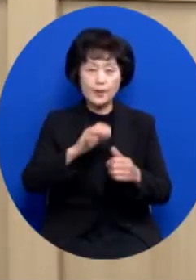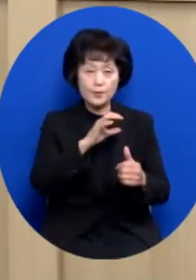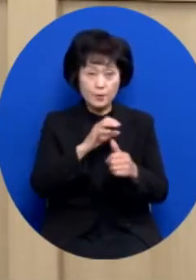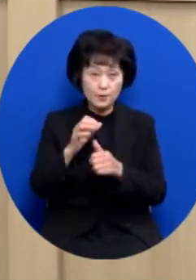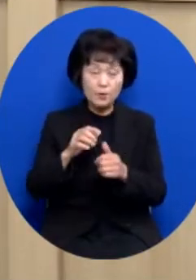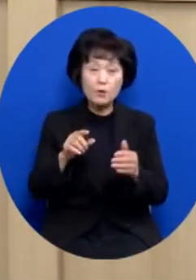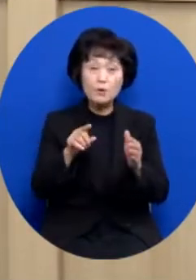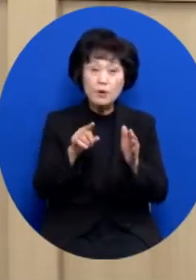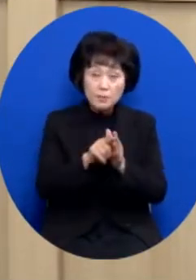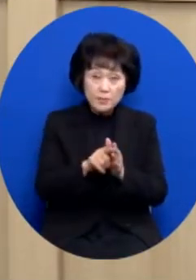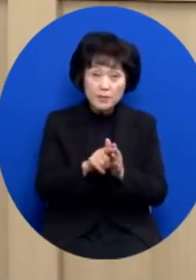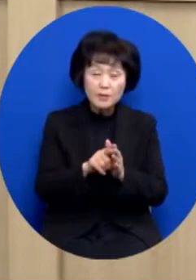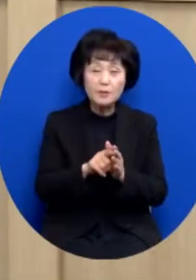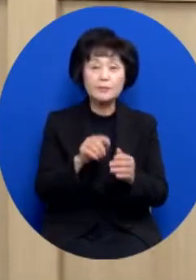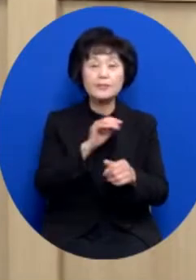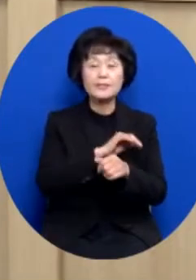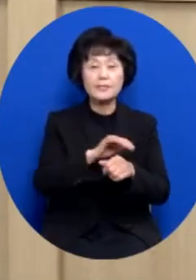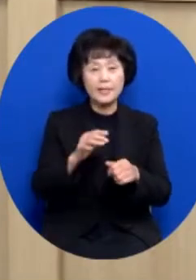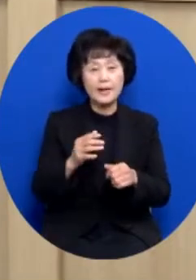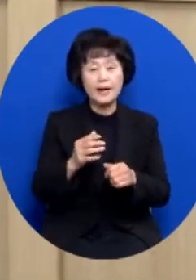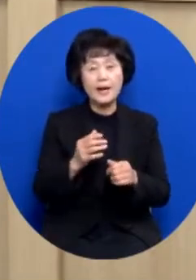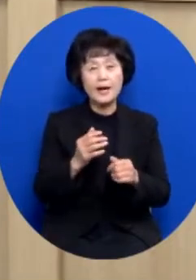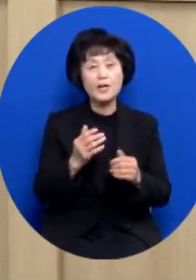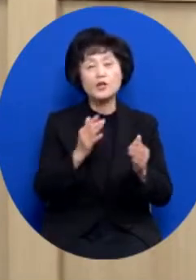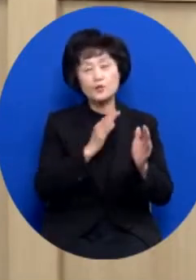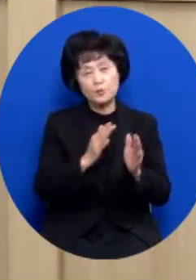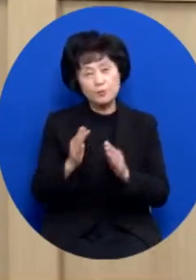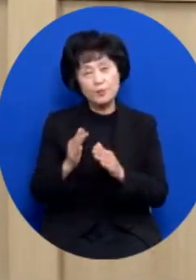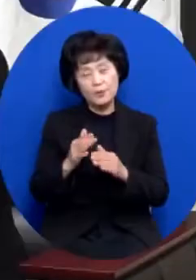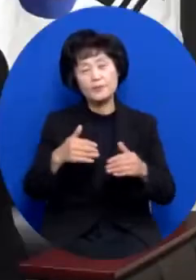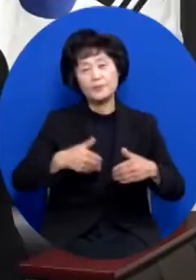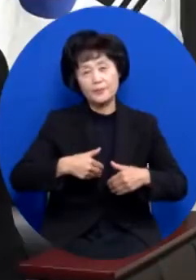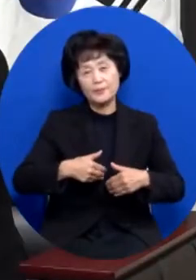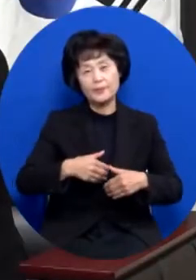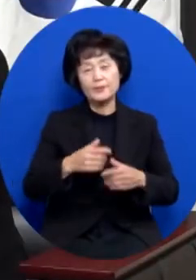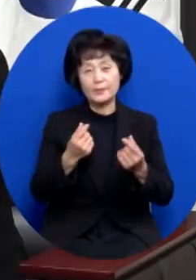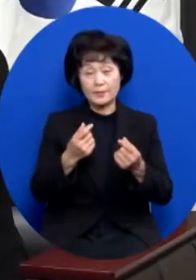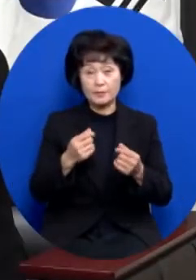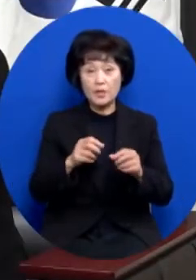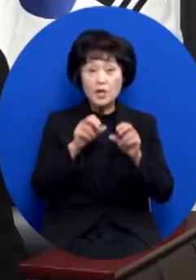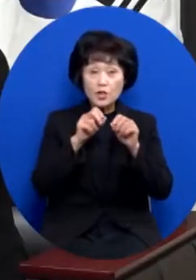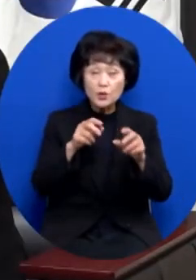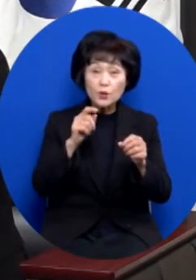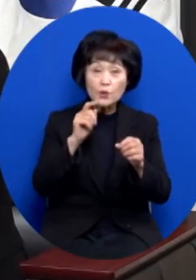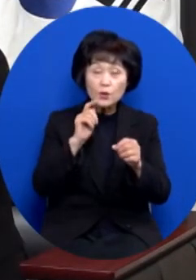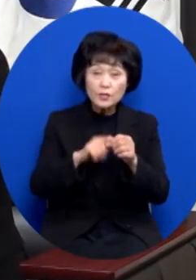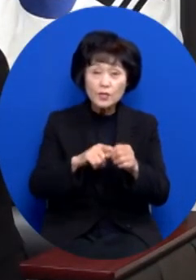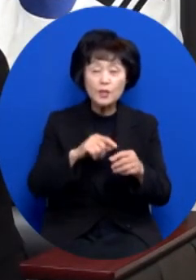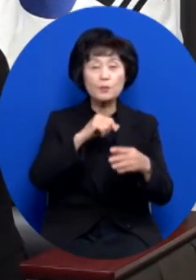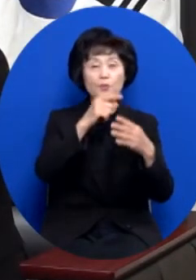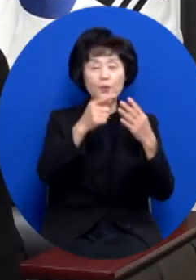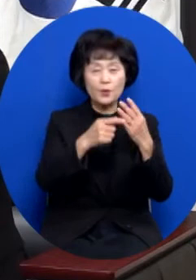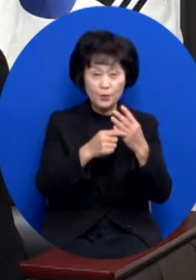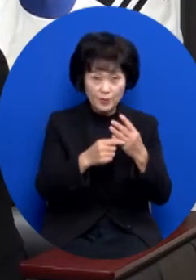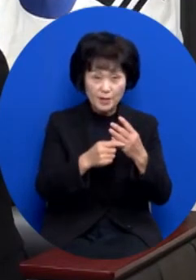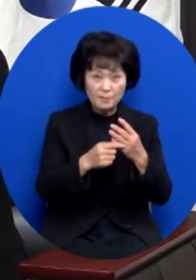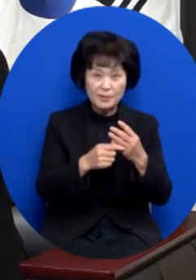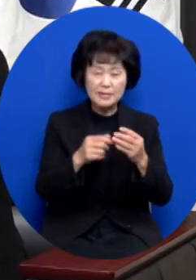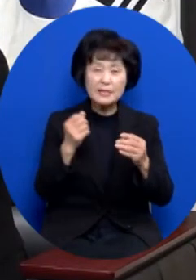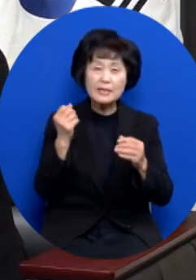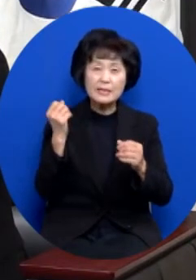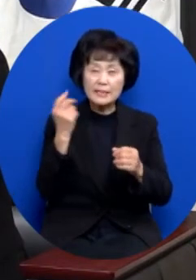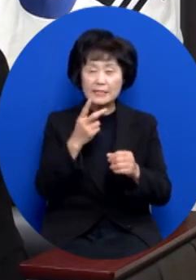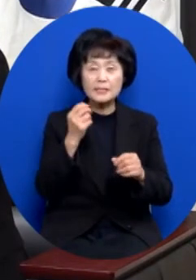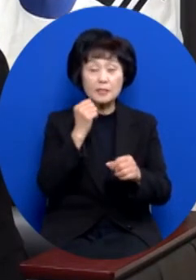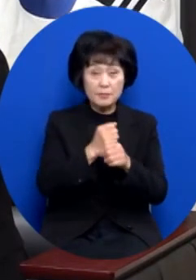신앙적인 부분을 잘 다져만 오면 될 것 같습니다 선교적인 프로그램을 별도로 하지 말고 자기가 하고 있는 일을 잘 하되